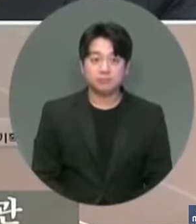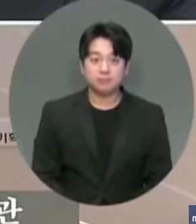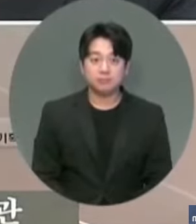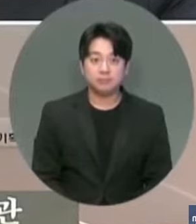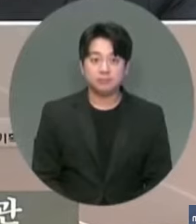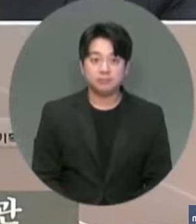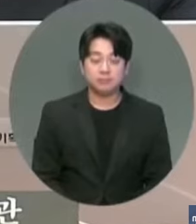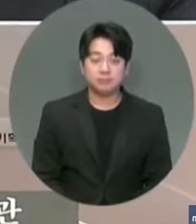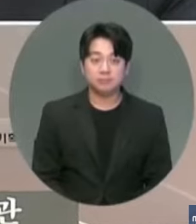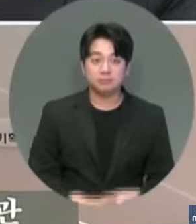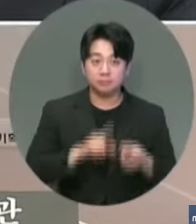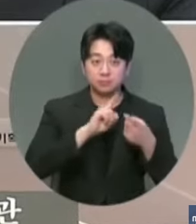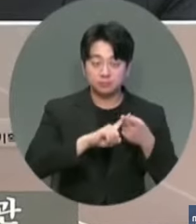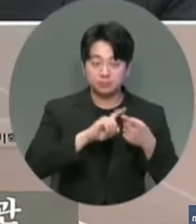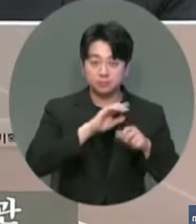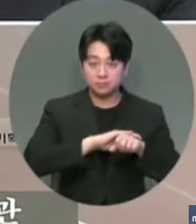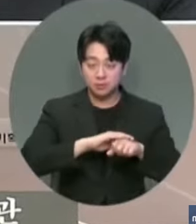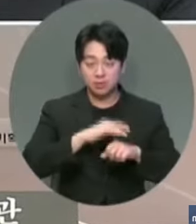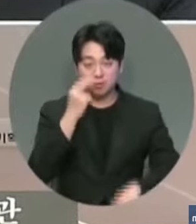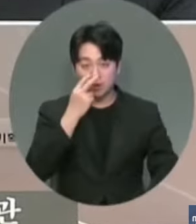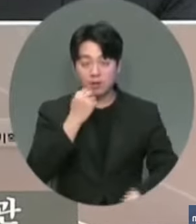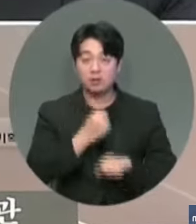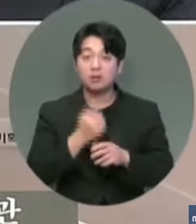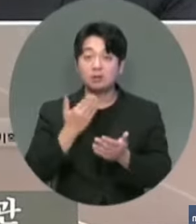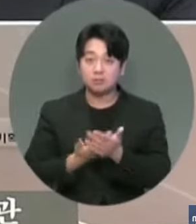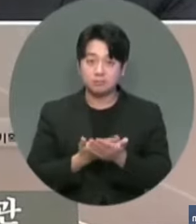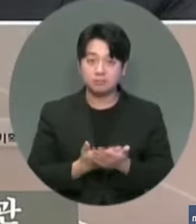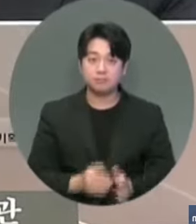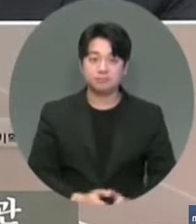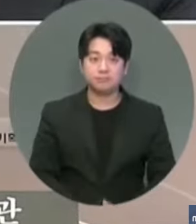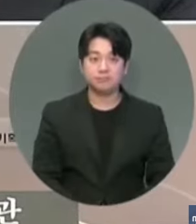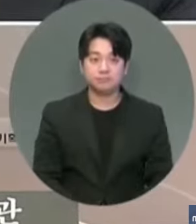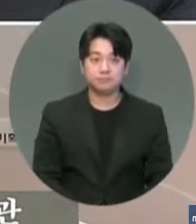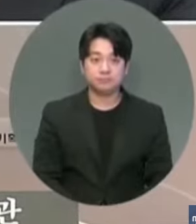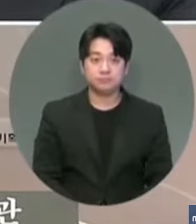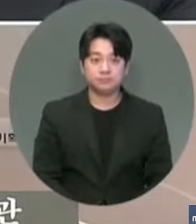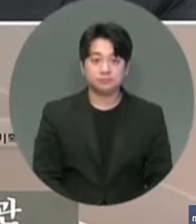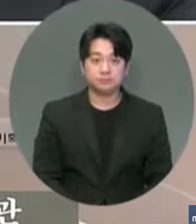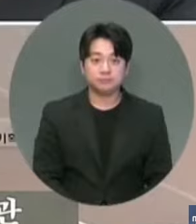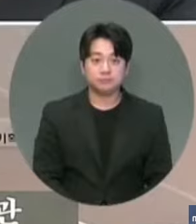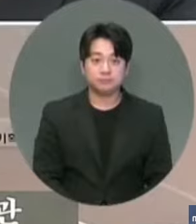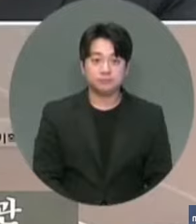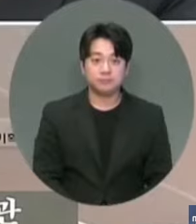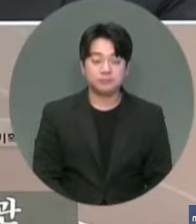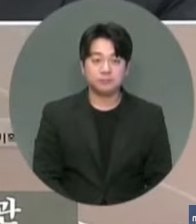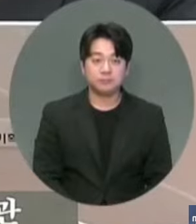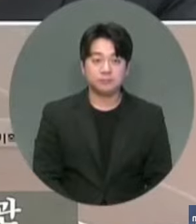제대로 한 번만 좀 살펴봐 주시기를 부탁드리고요. 네. 아까 우리 그 누구냐